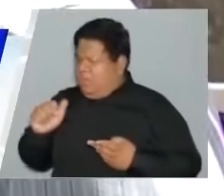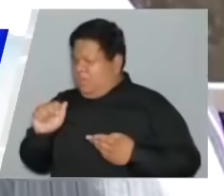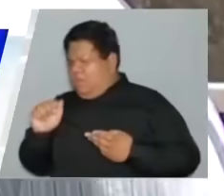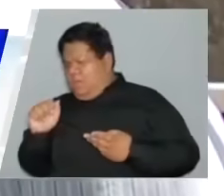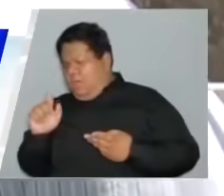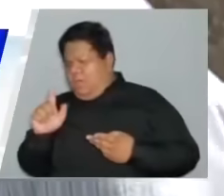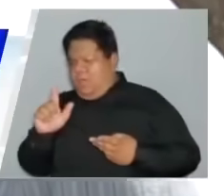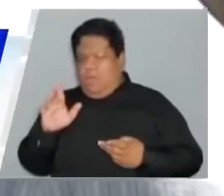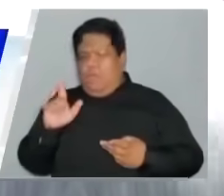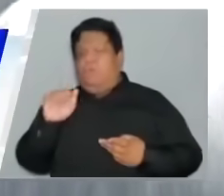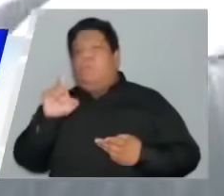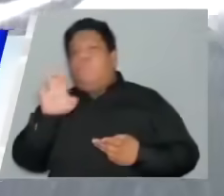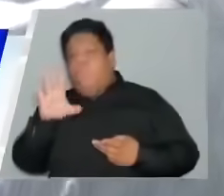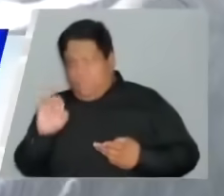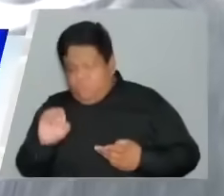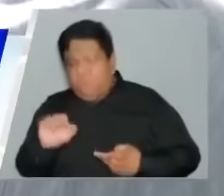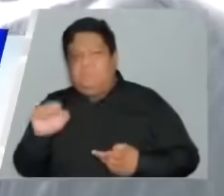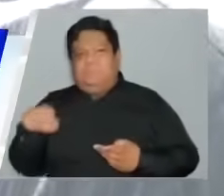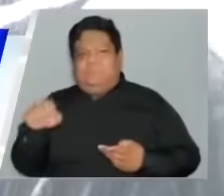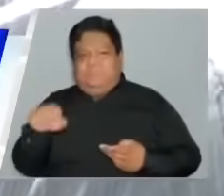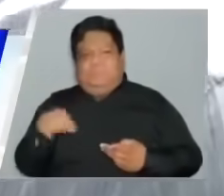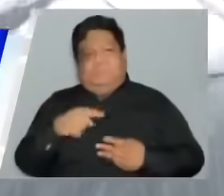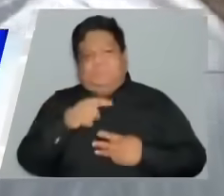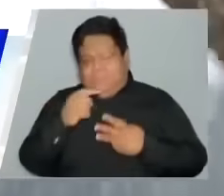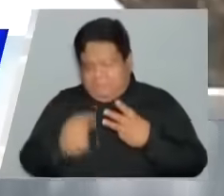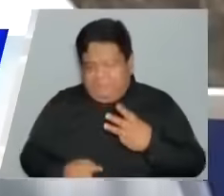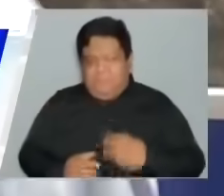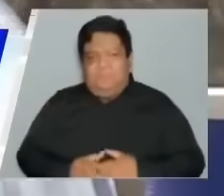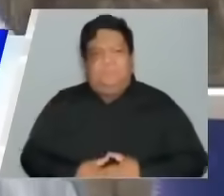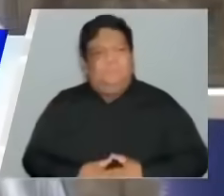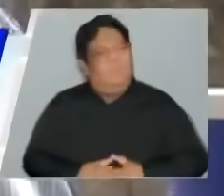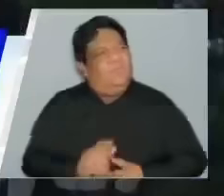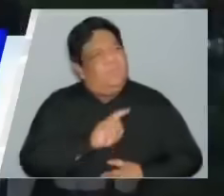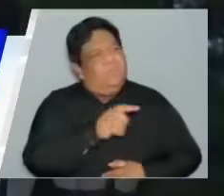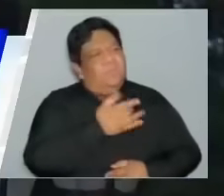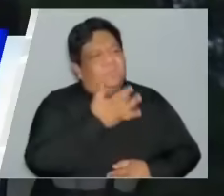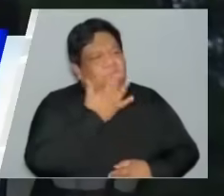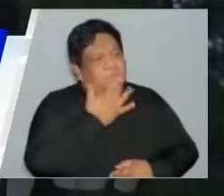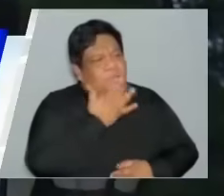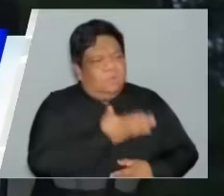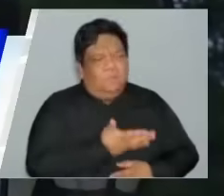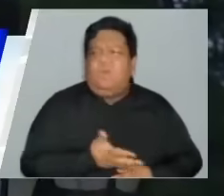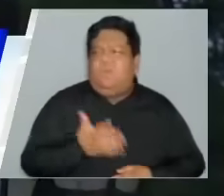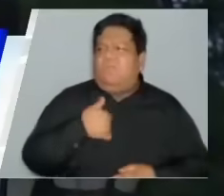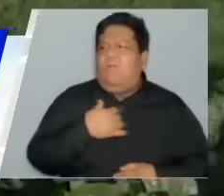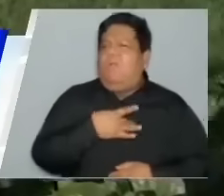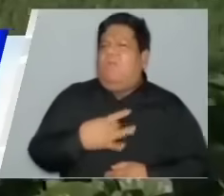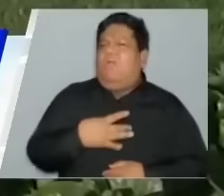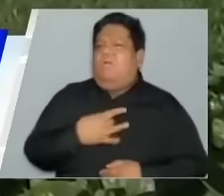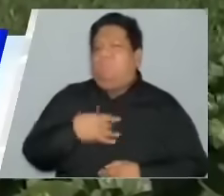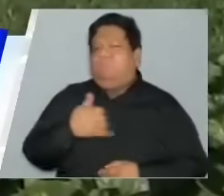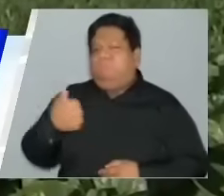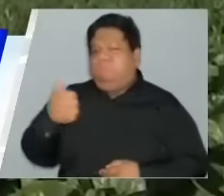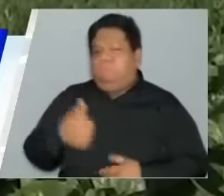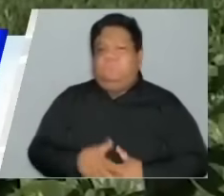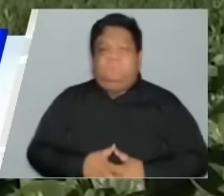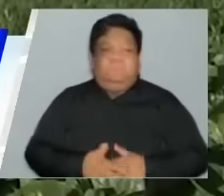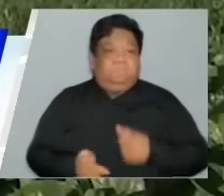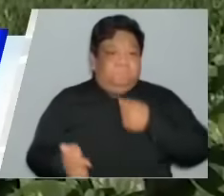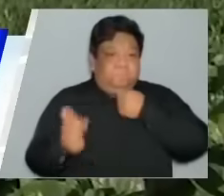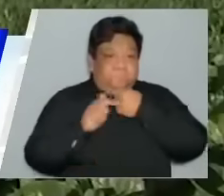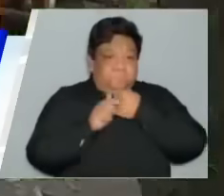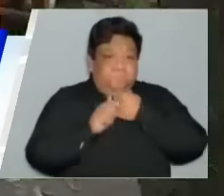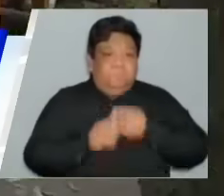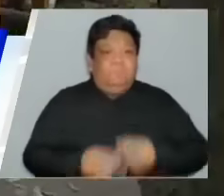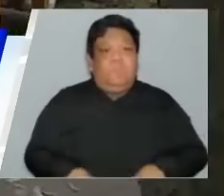That's yes. Good. Okay, so what do you think of Filipino food? I like it. Sa di kalayuan, nariyan ang Rizal